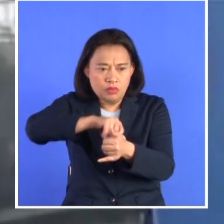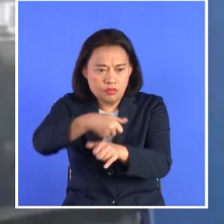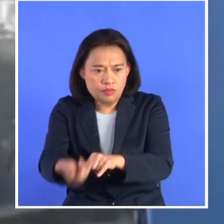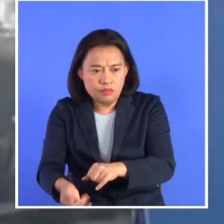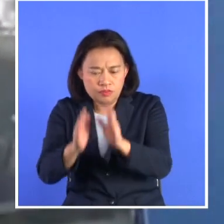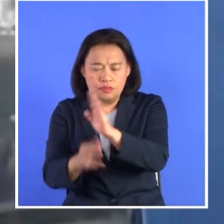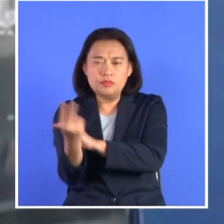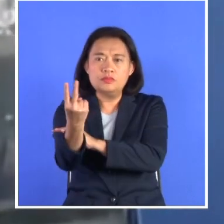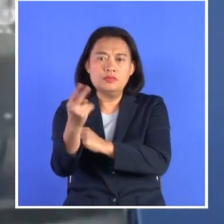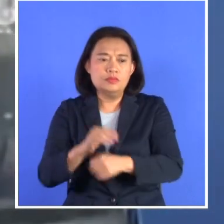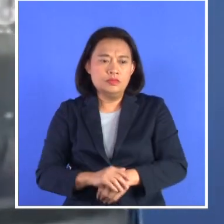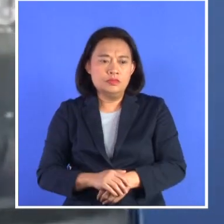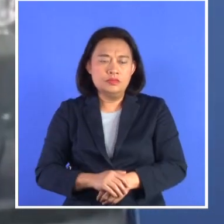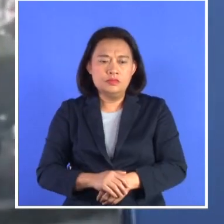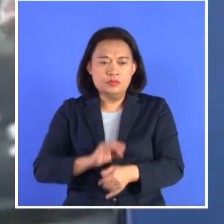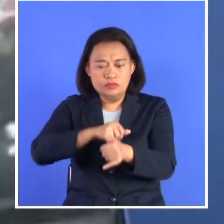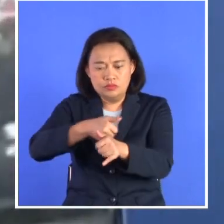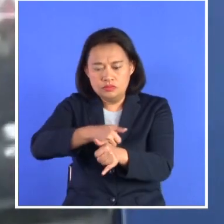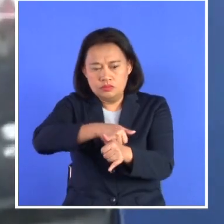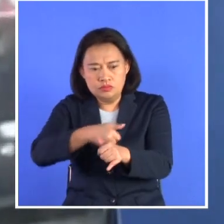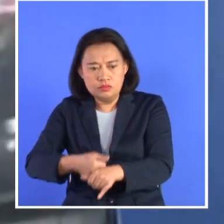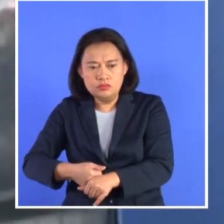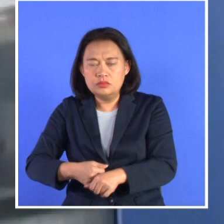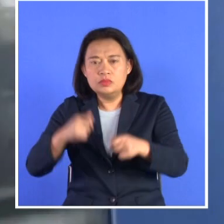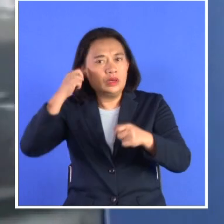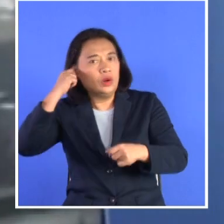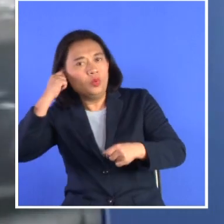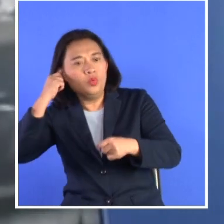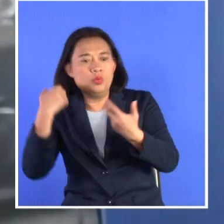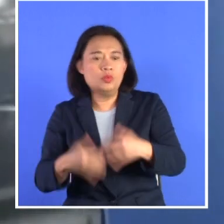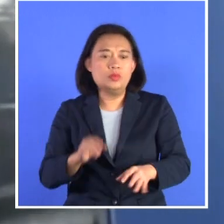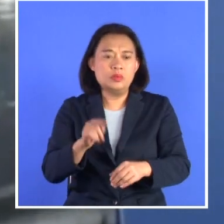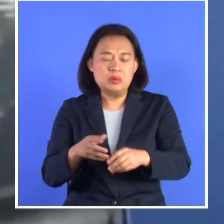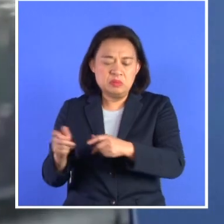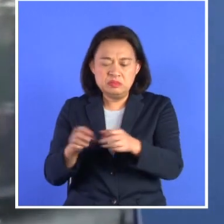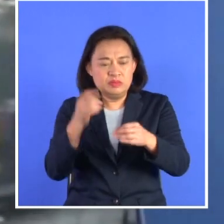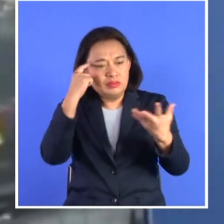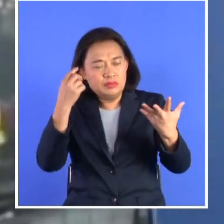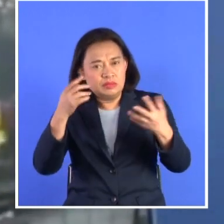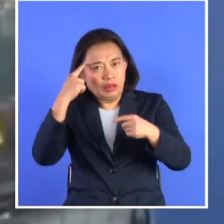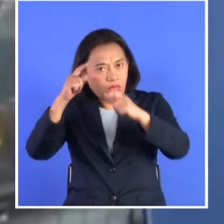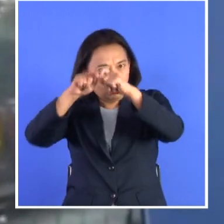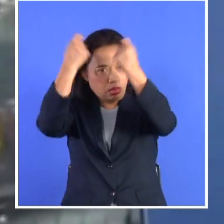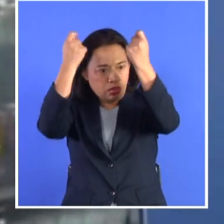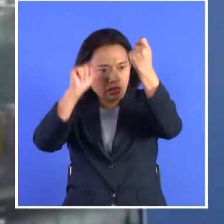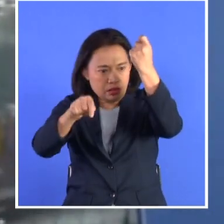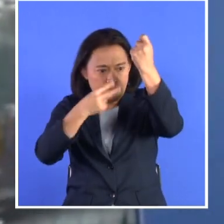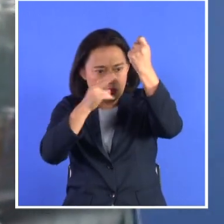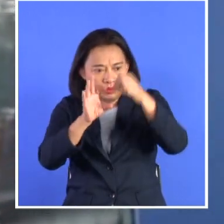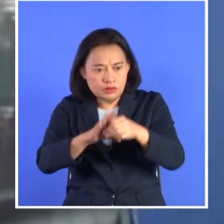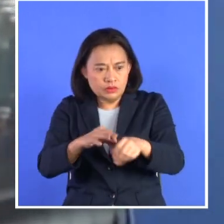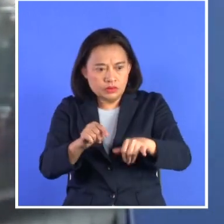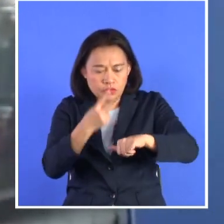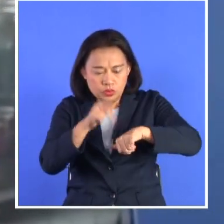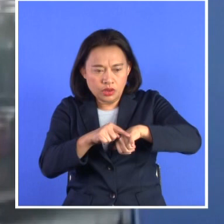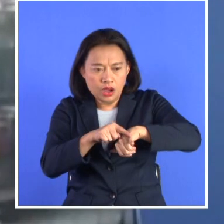คนควานนี่ตกลงมาจากคอช้างพยายามดึงหูช้างช้างนี่นะครับสงสัยจากคลั่งนะฮะดูชังเสษจากหางเนี่ยหางชี้เลย